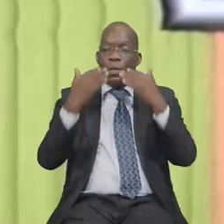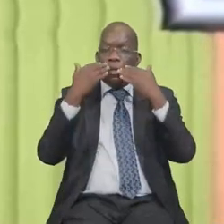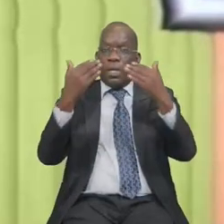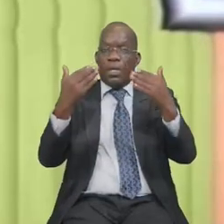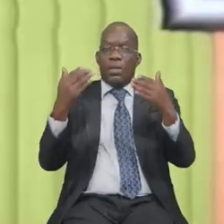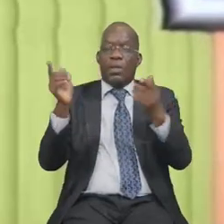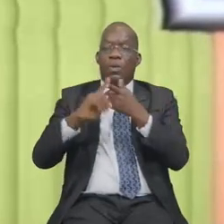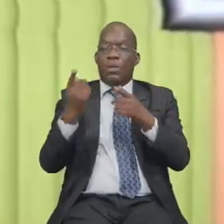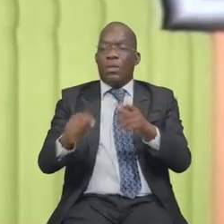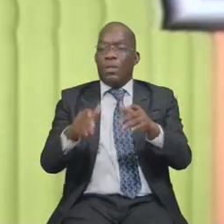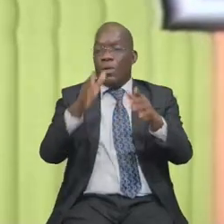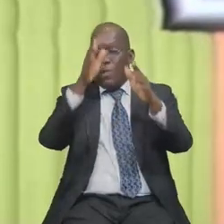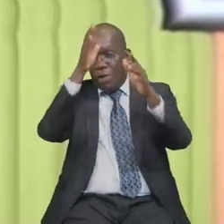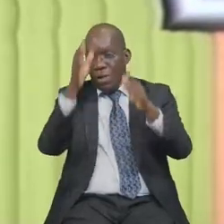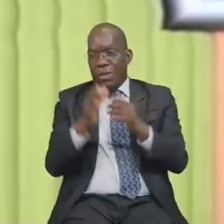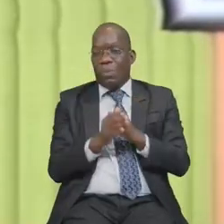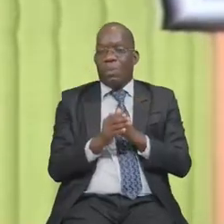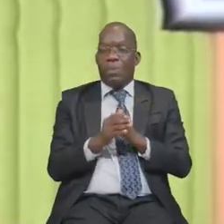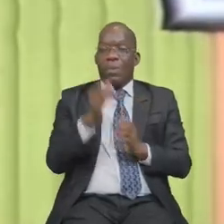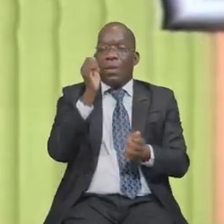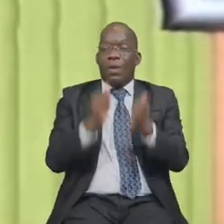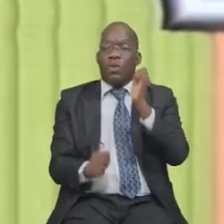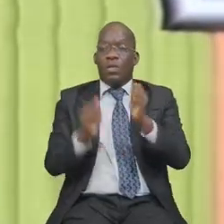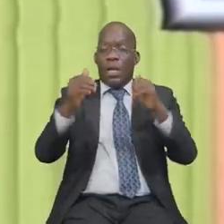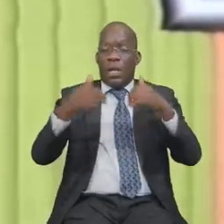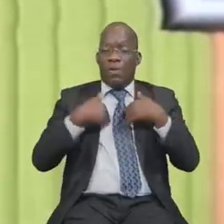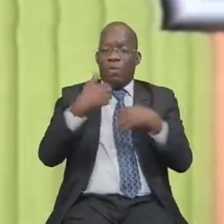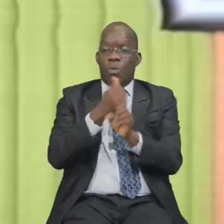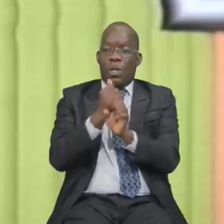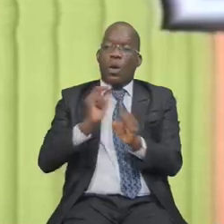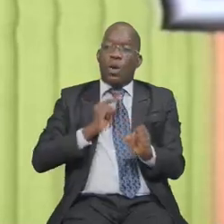Rendez grâce au Père qui vous a rendu capable,